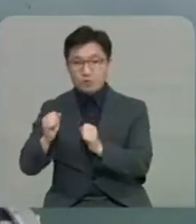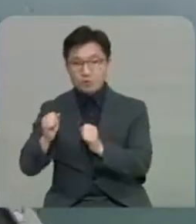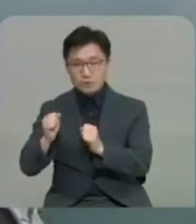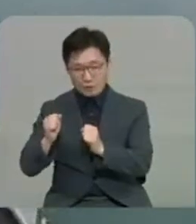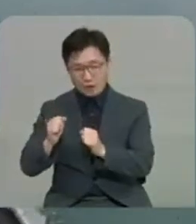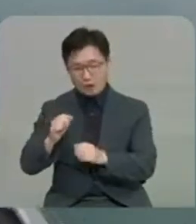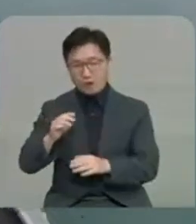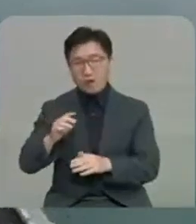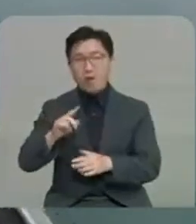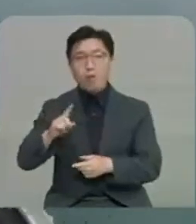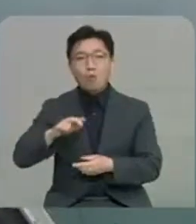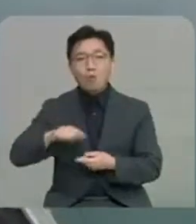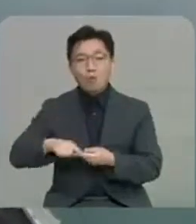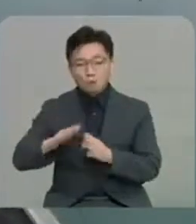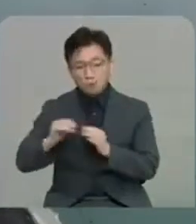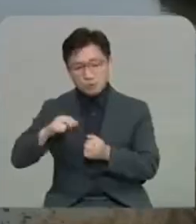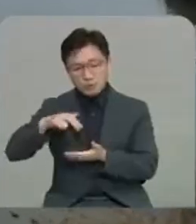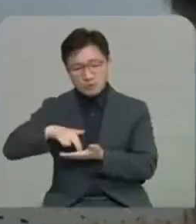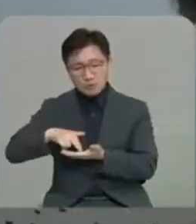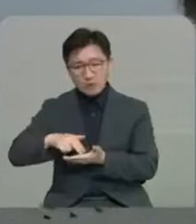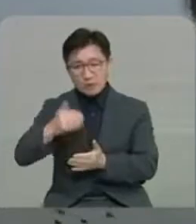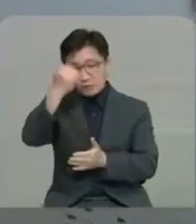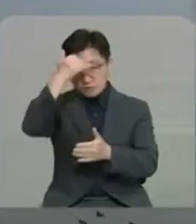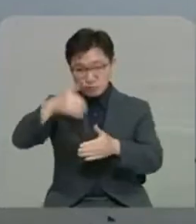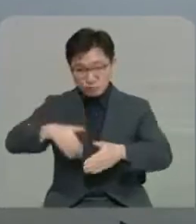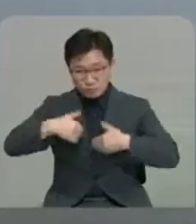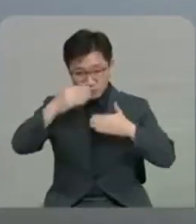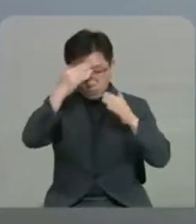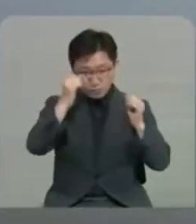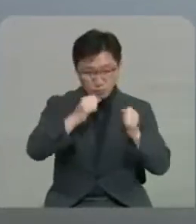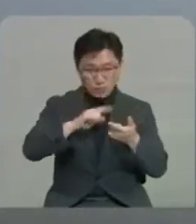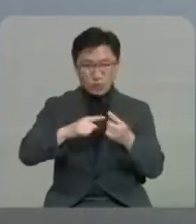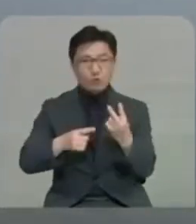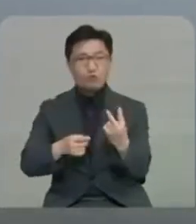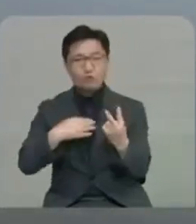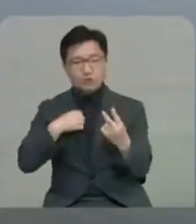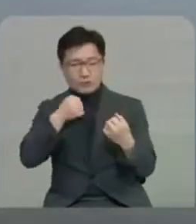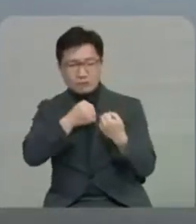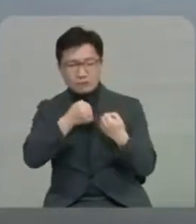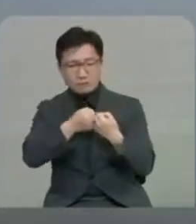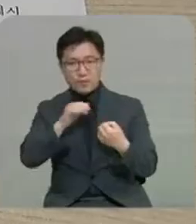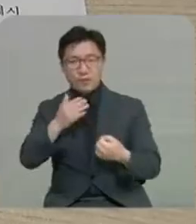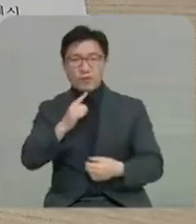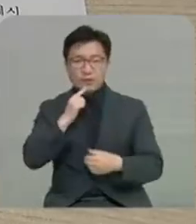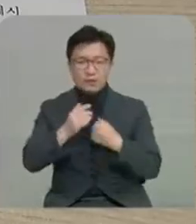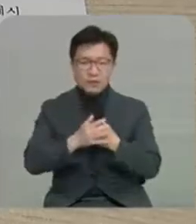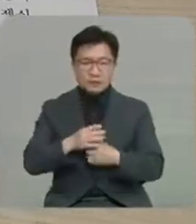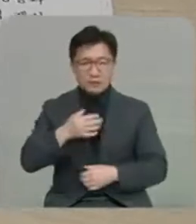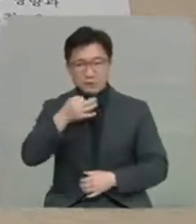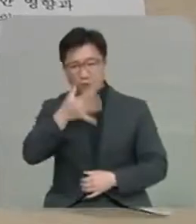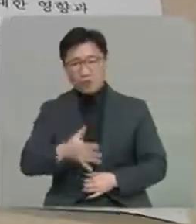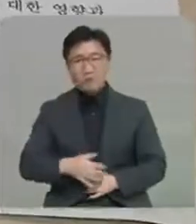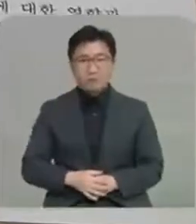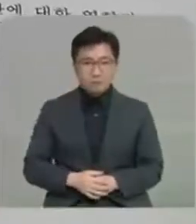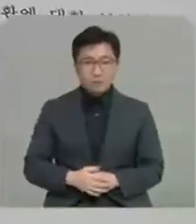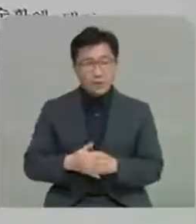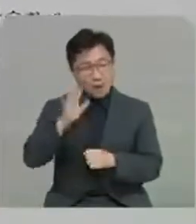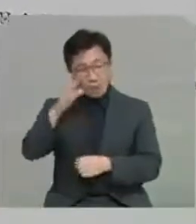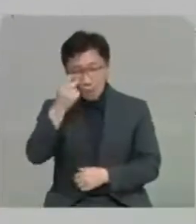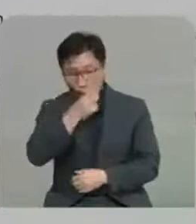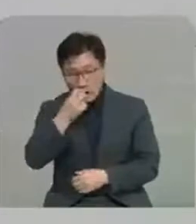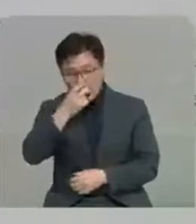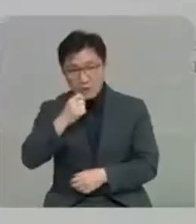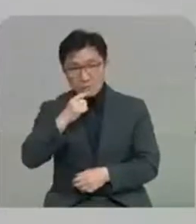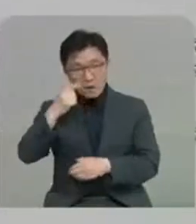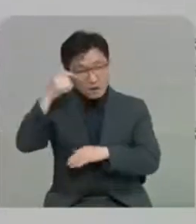물분쟁에 놓인 전북 상황이 녹록치가 않습니다 2030년까지 금강물을 어떻게 관리할지